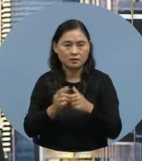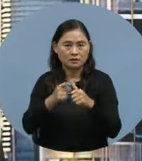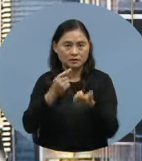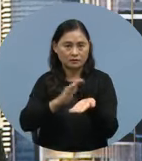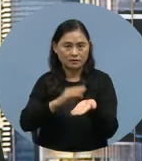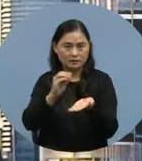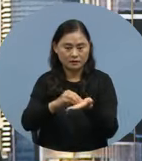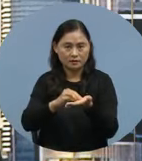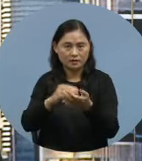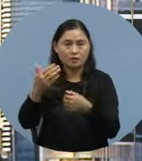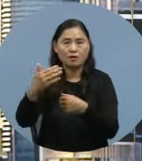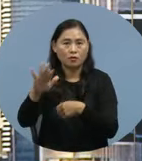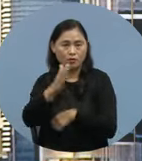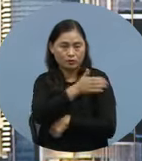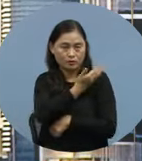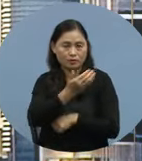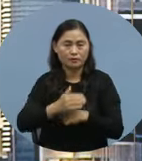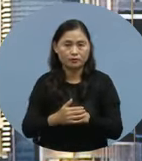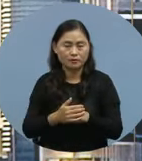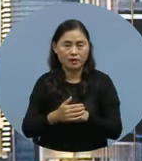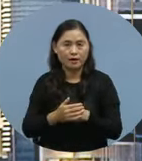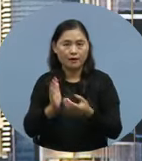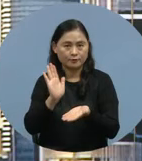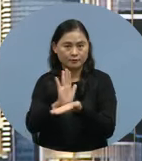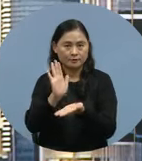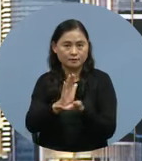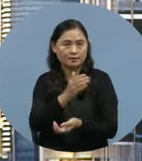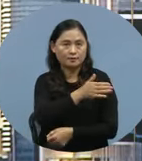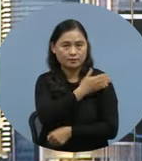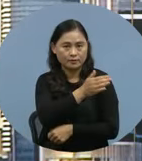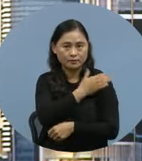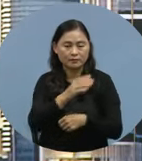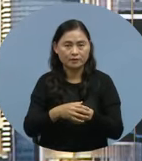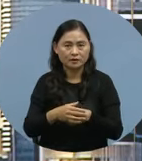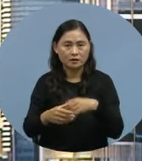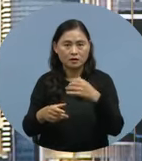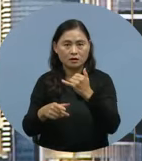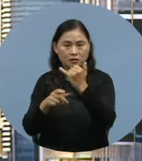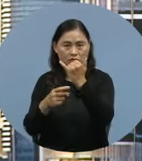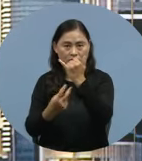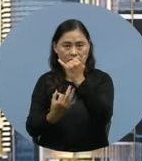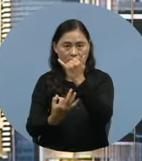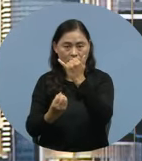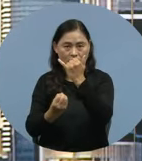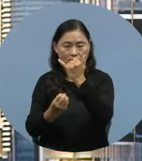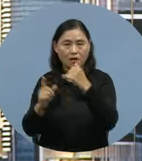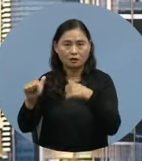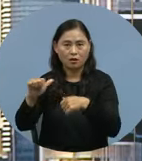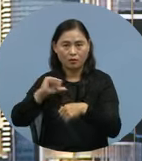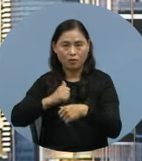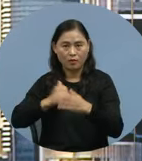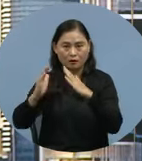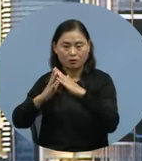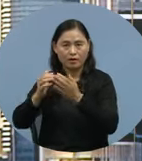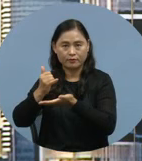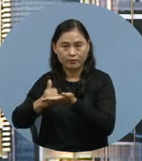初步確診嘅外佣啦。咁佢都係印佣嚟嘅。咁佢咧就係6月30日咧就離開咗舊僱主啦，